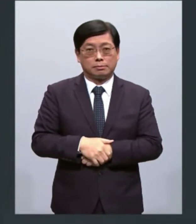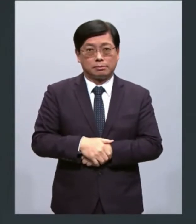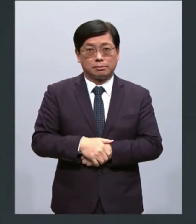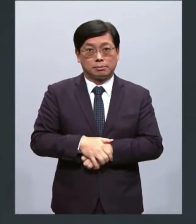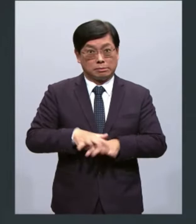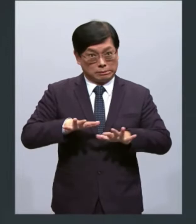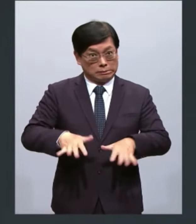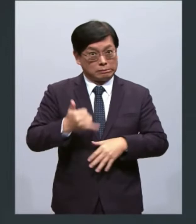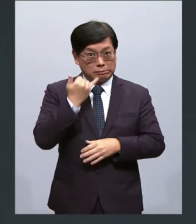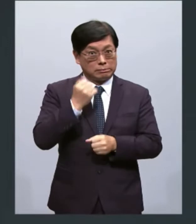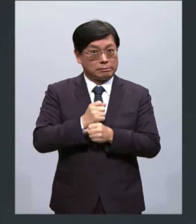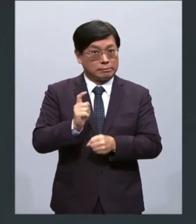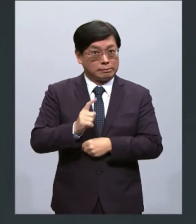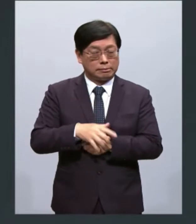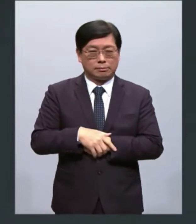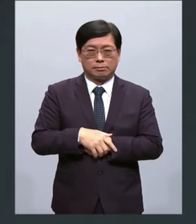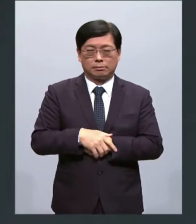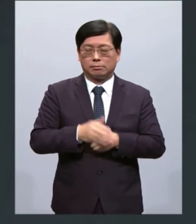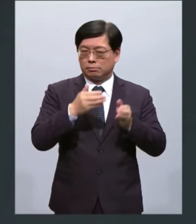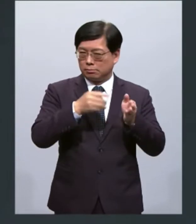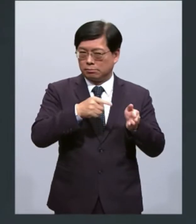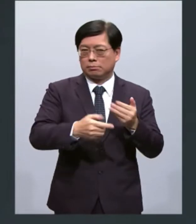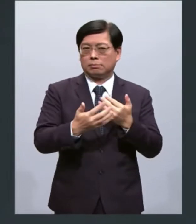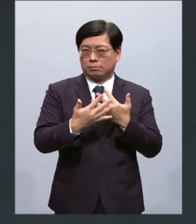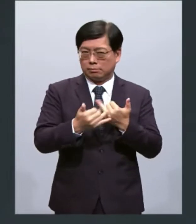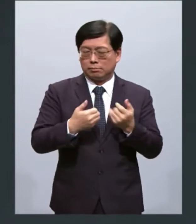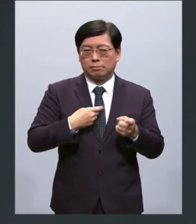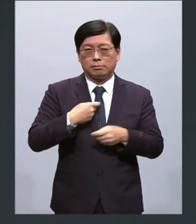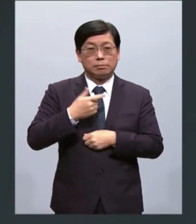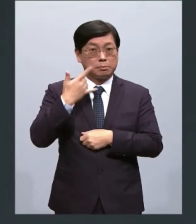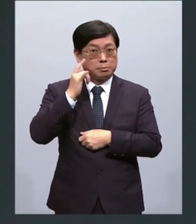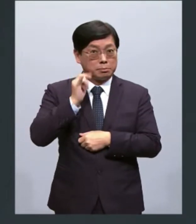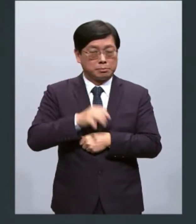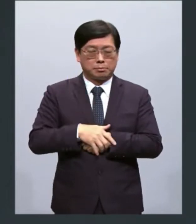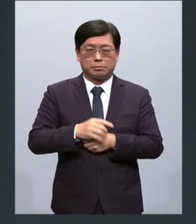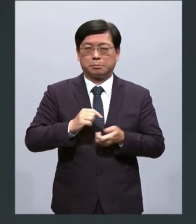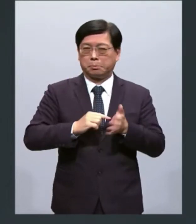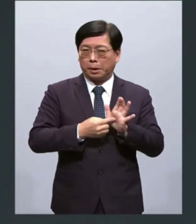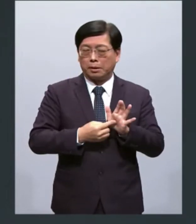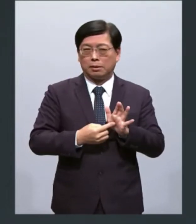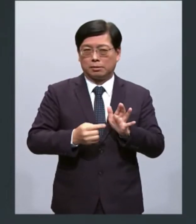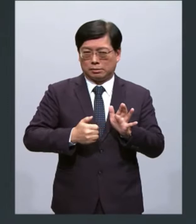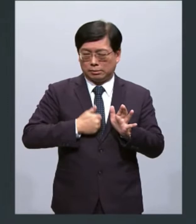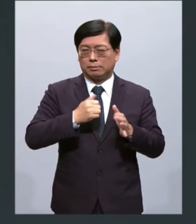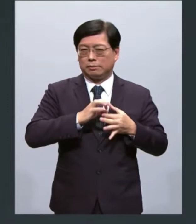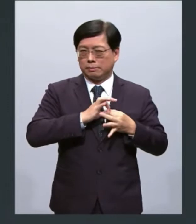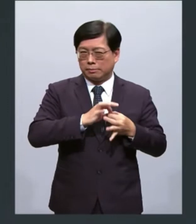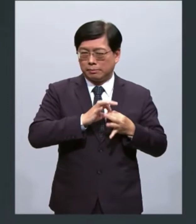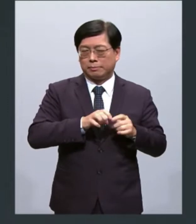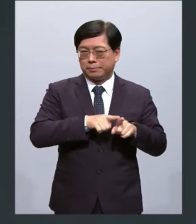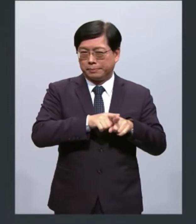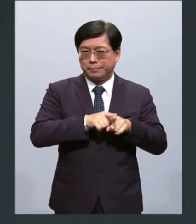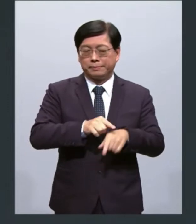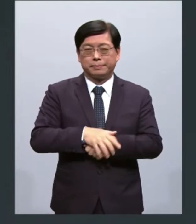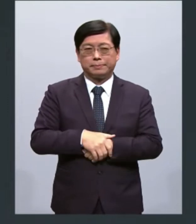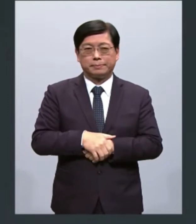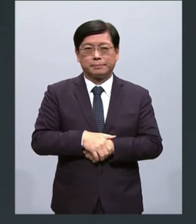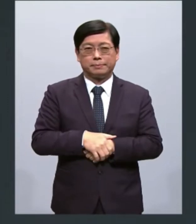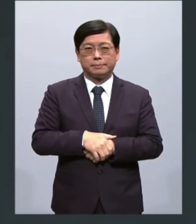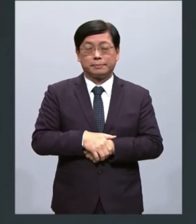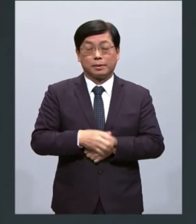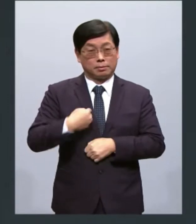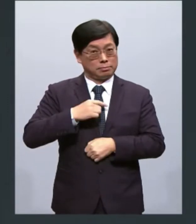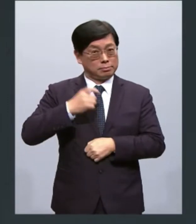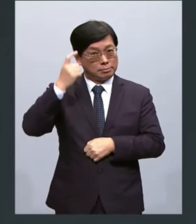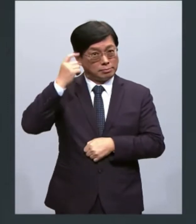我们能够做的就是对这位同学跟家属表达关心和陪伴。因此，